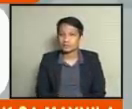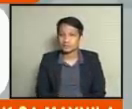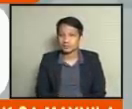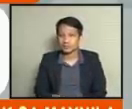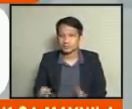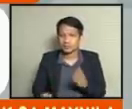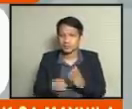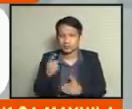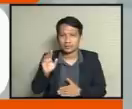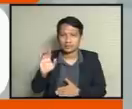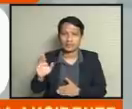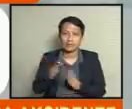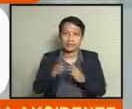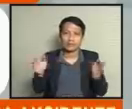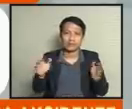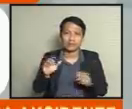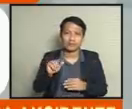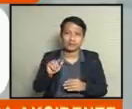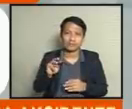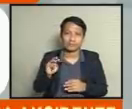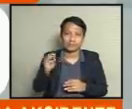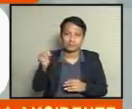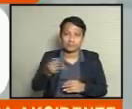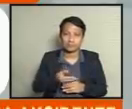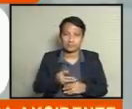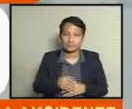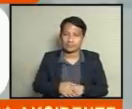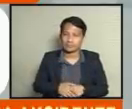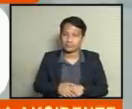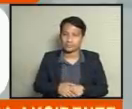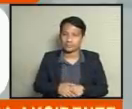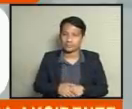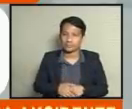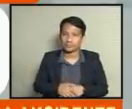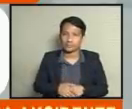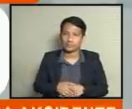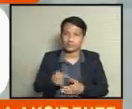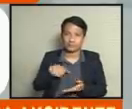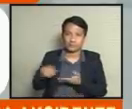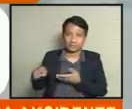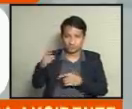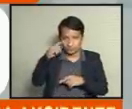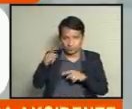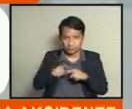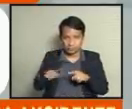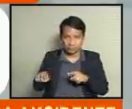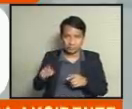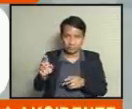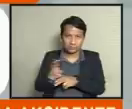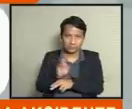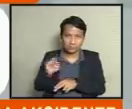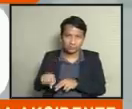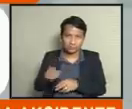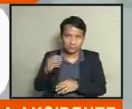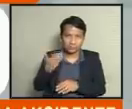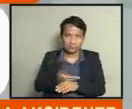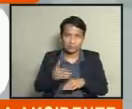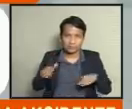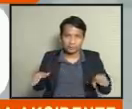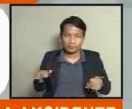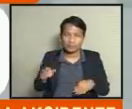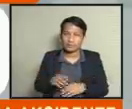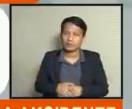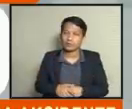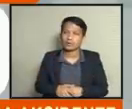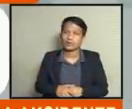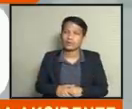Bihira lang nagkalaman ng ganun yung ATM mo. Tapos ano yun, hindi nagbabayad sa kuryente, hindi gumagamit yung mga anak mo. Oo nga,